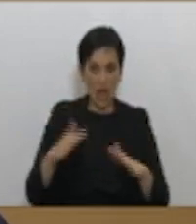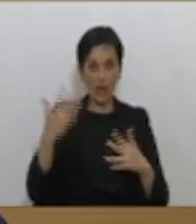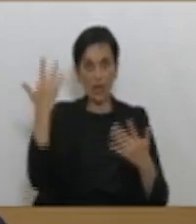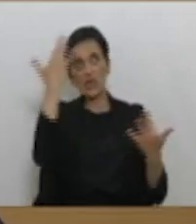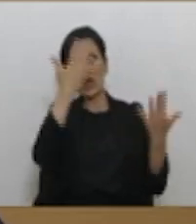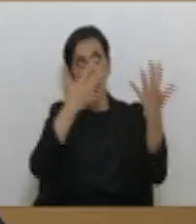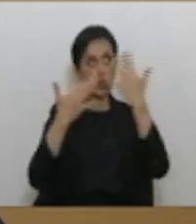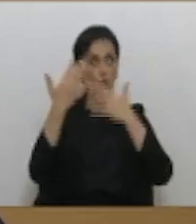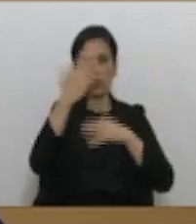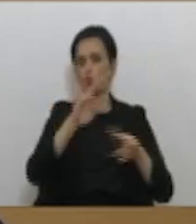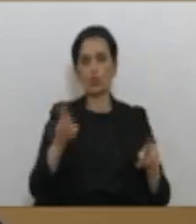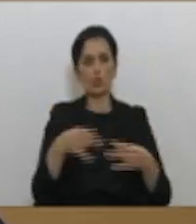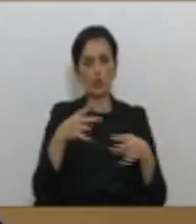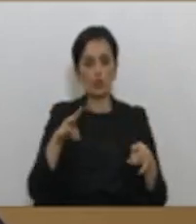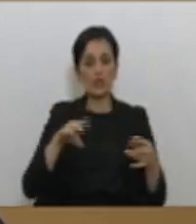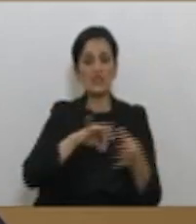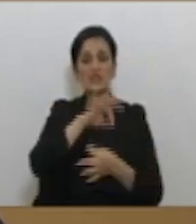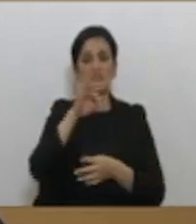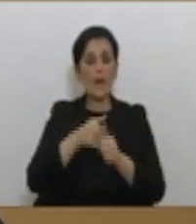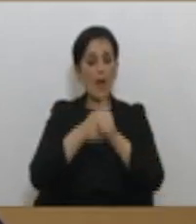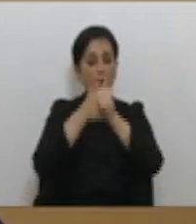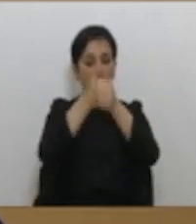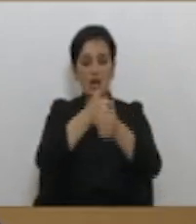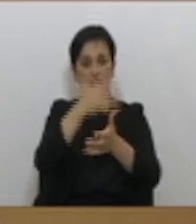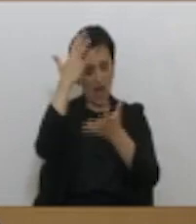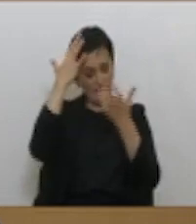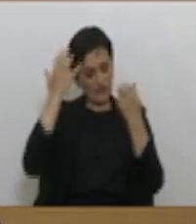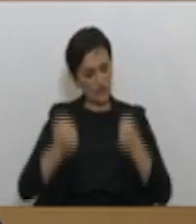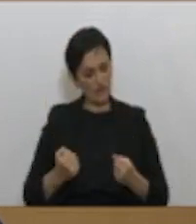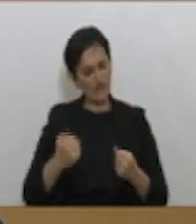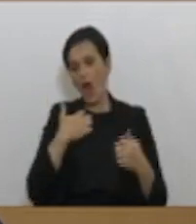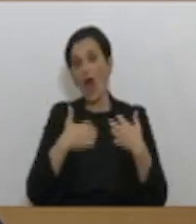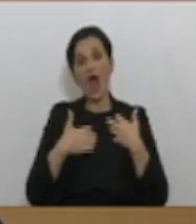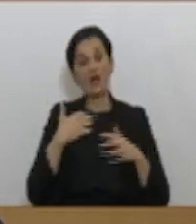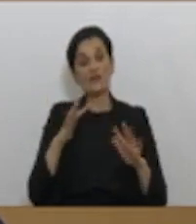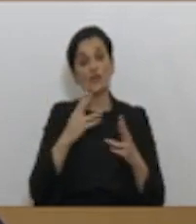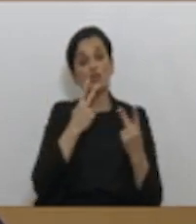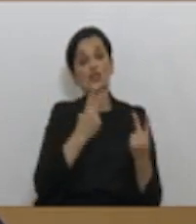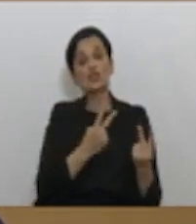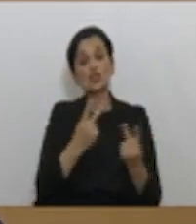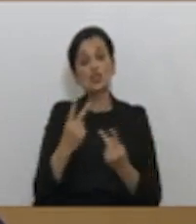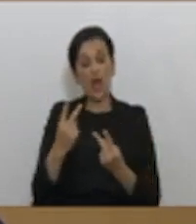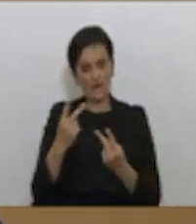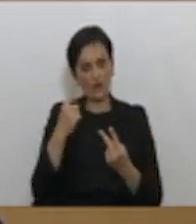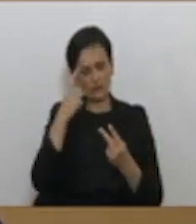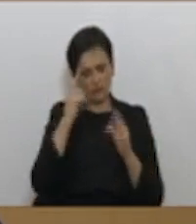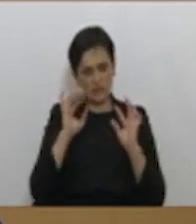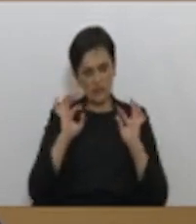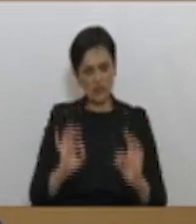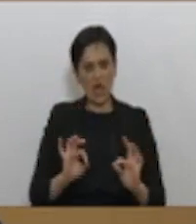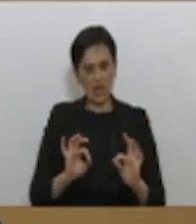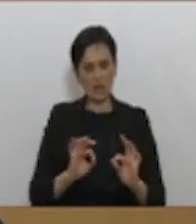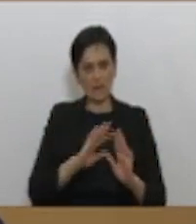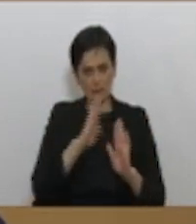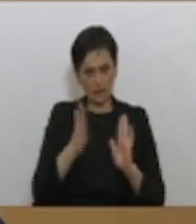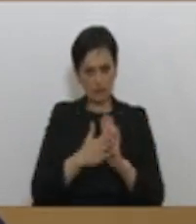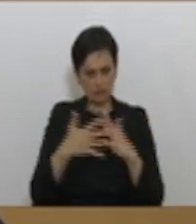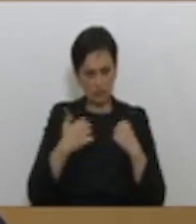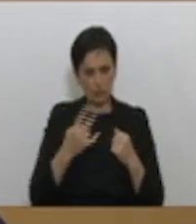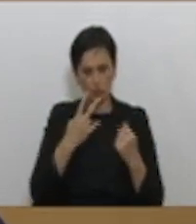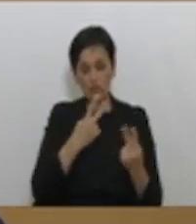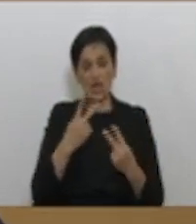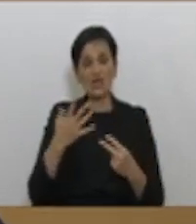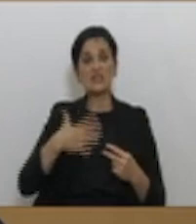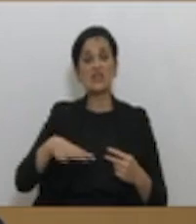იქნებით. ზედმეტად ნუ ავყევით, შევიკავოთ თავი, არ ვიჩქაროთ. Შევხედოთ ყველაფერს, სახი გონები და ყველაფერი, ეს კვლავ საქართველოს